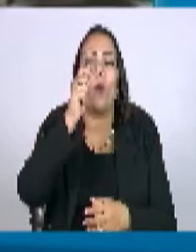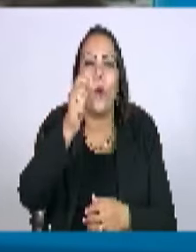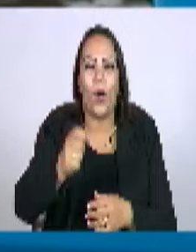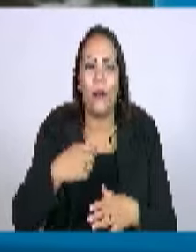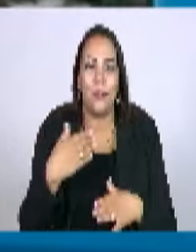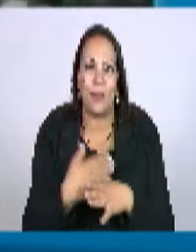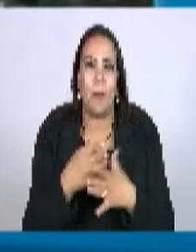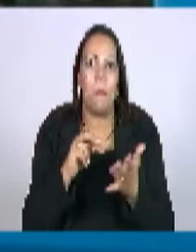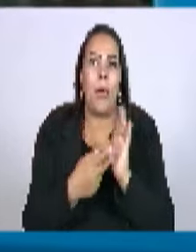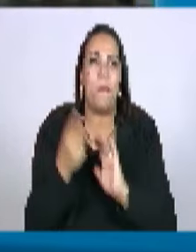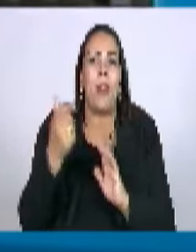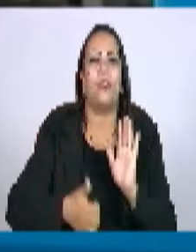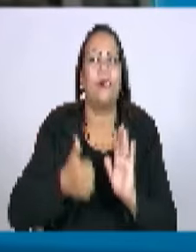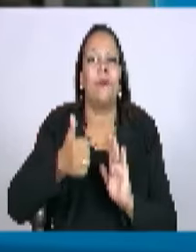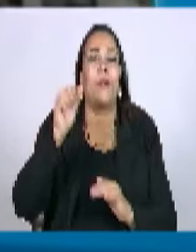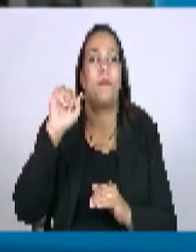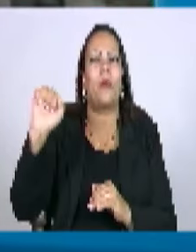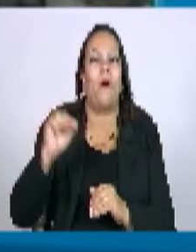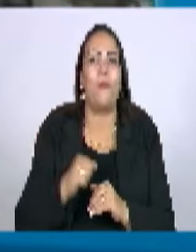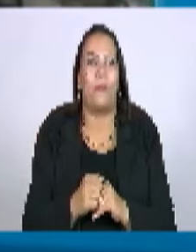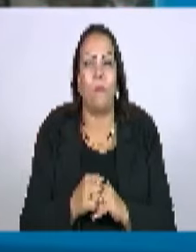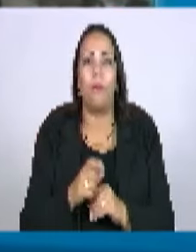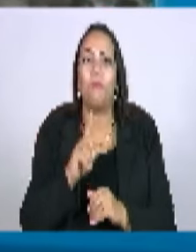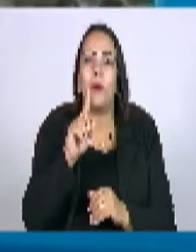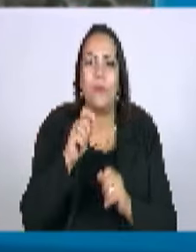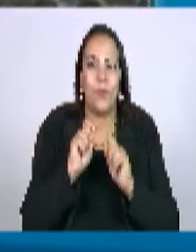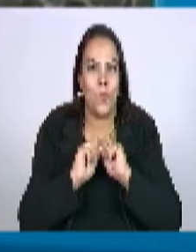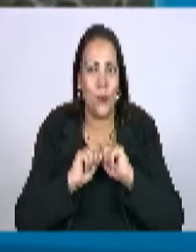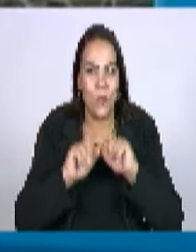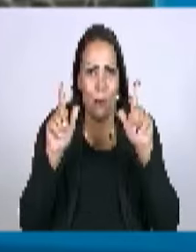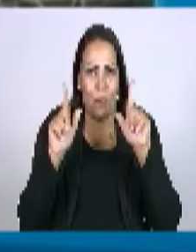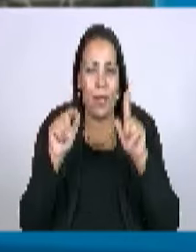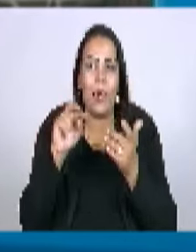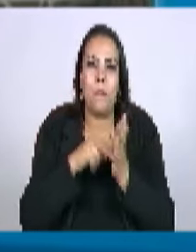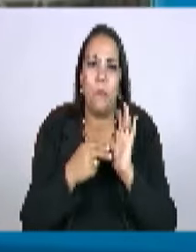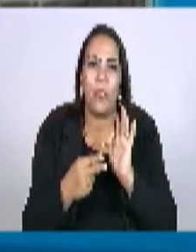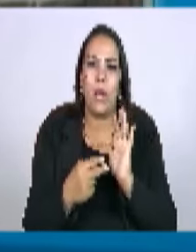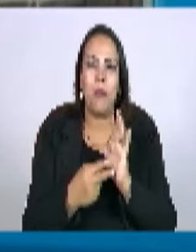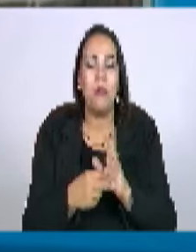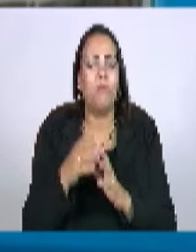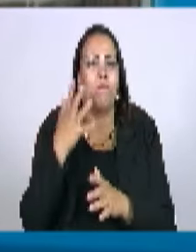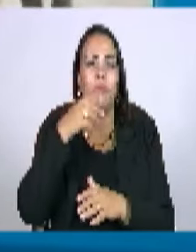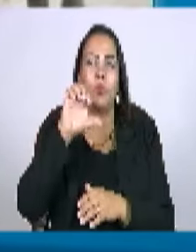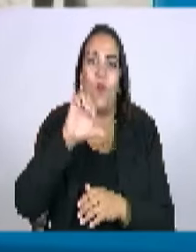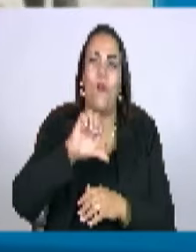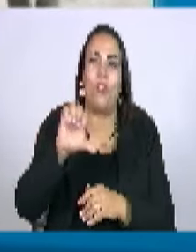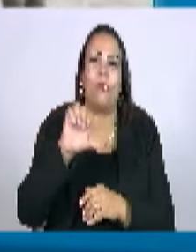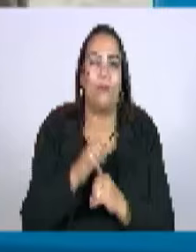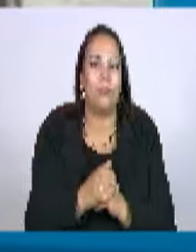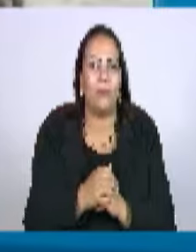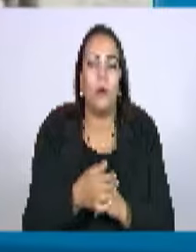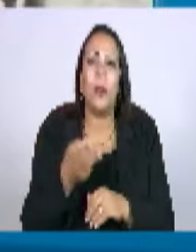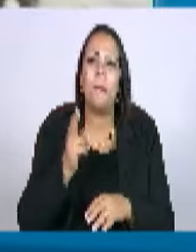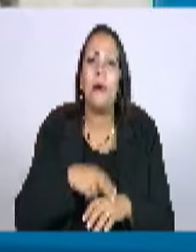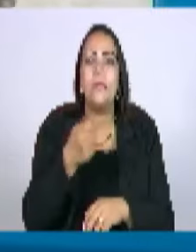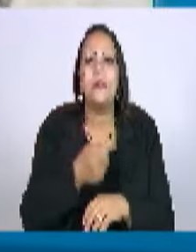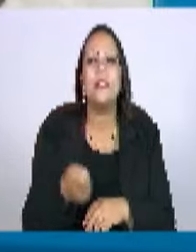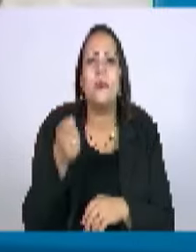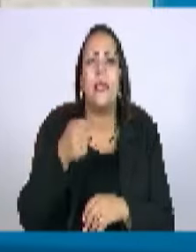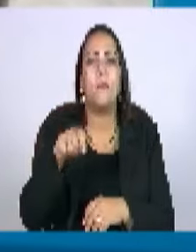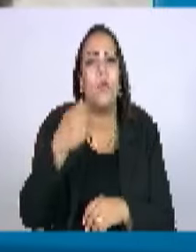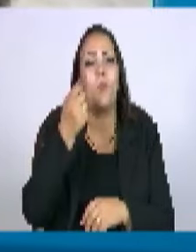تحقق انتصارات لكن الواضح انها بتحقق خياب ومزيد من الجرائم على